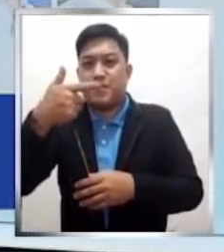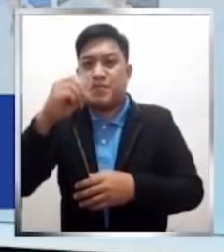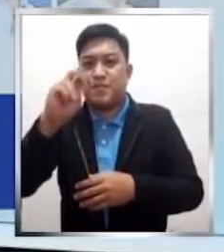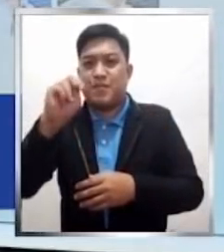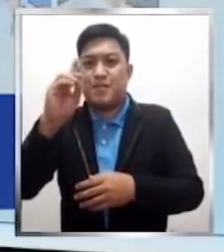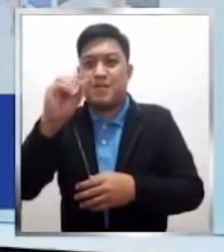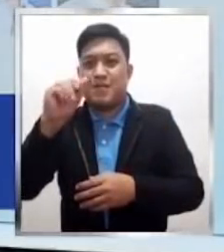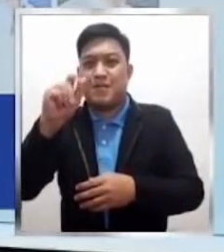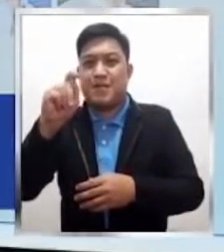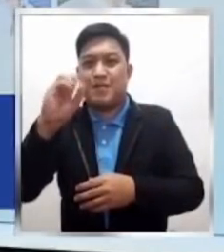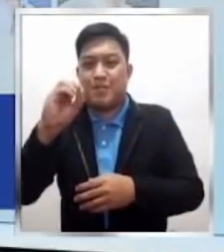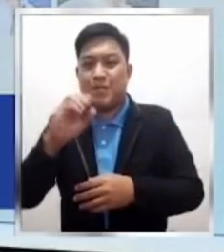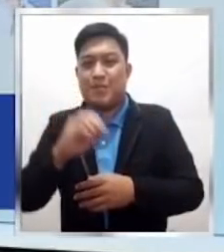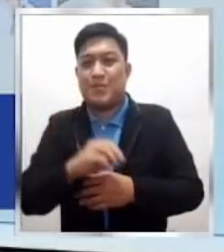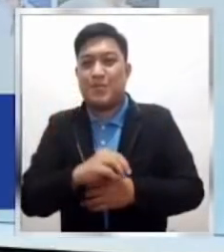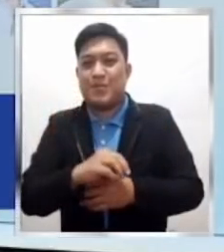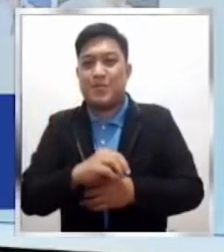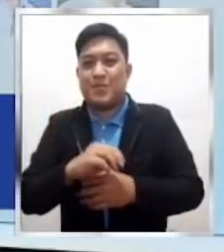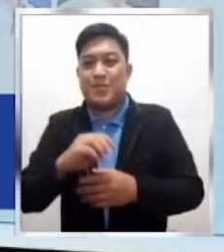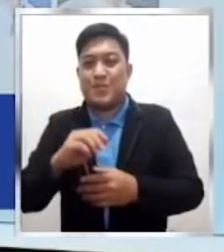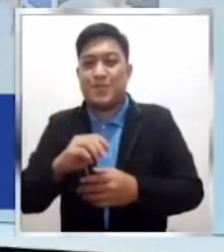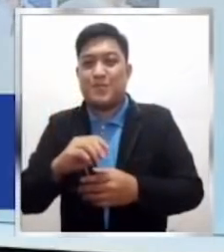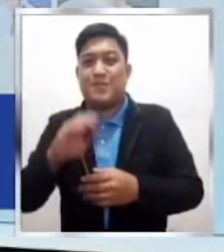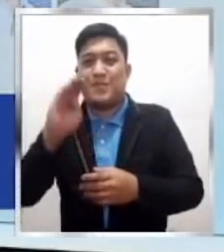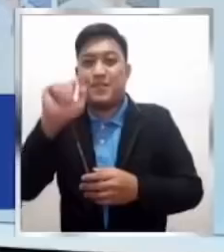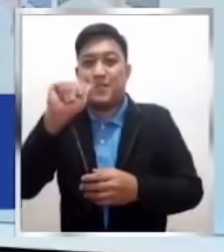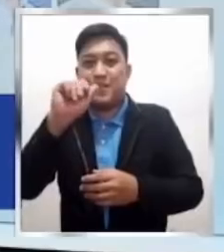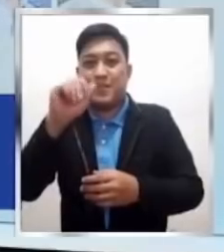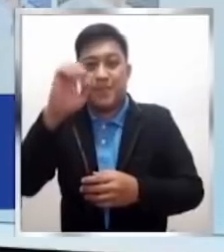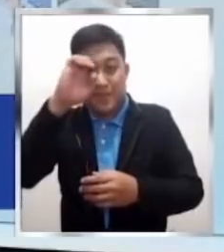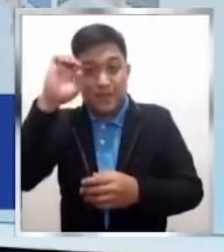213,733 votes. Ernie Abella,